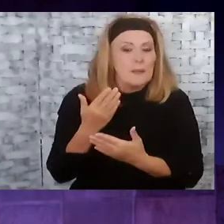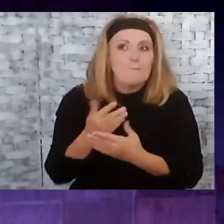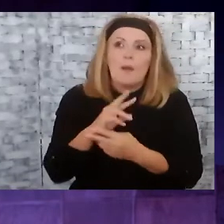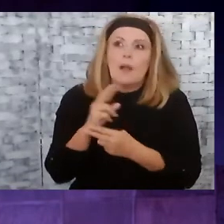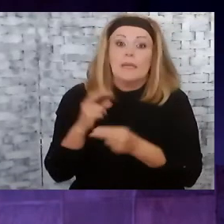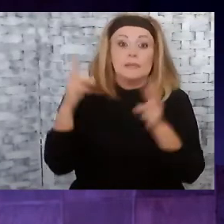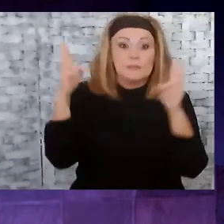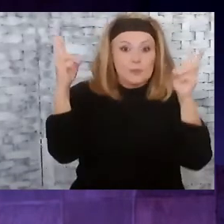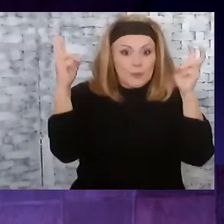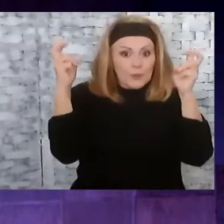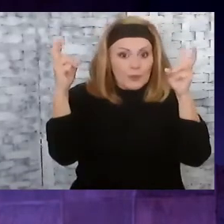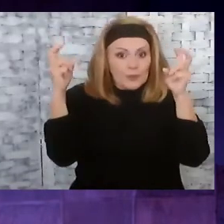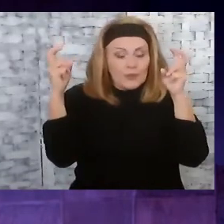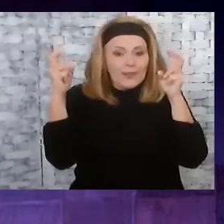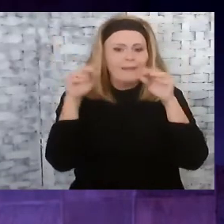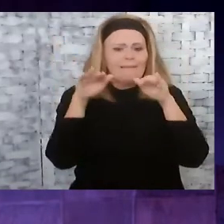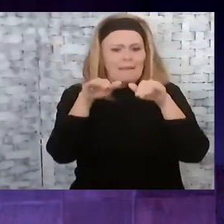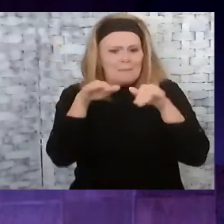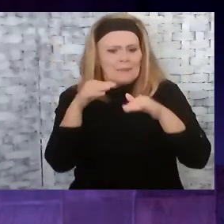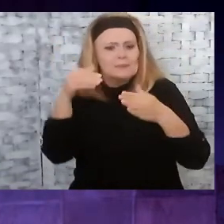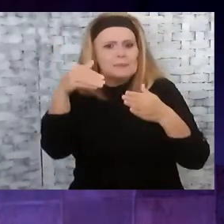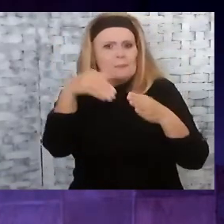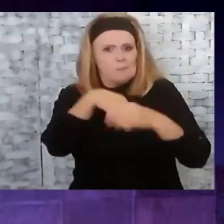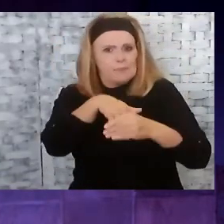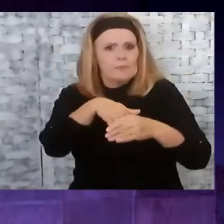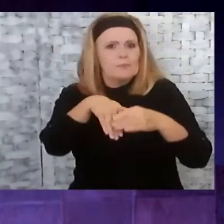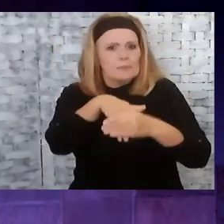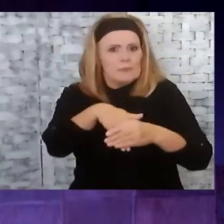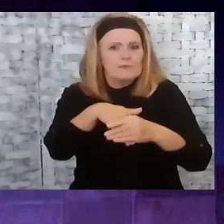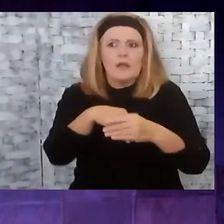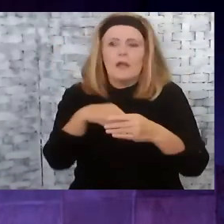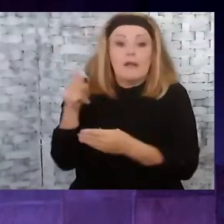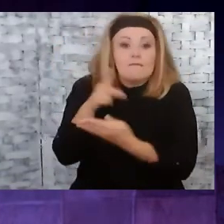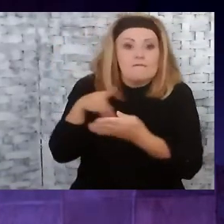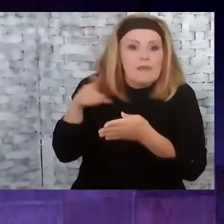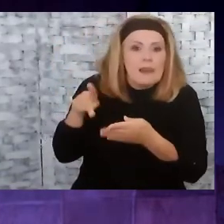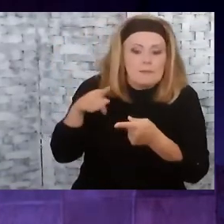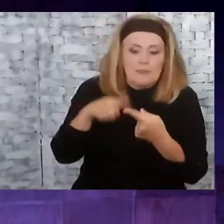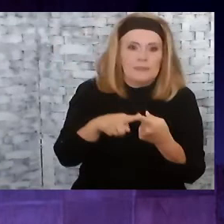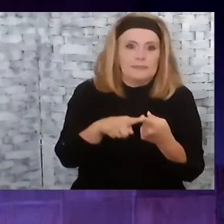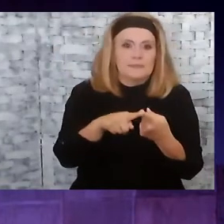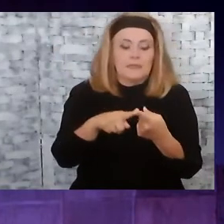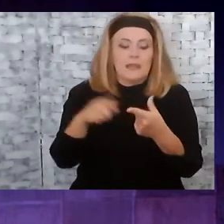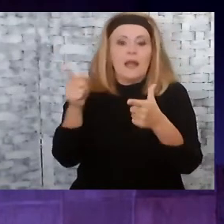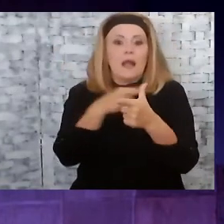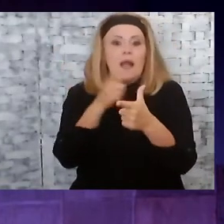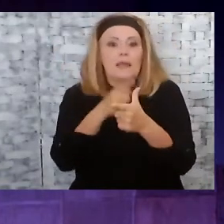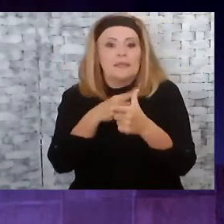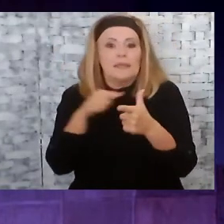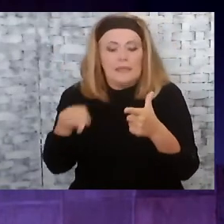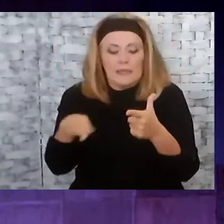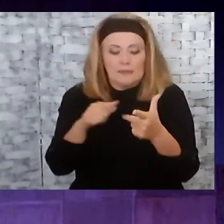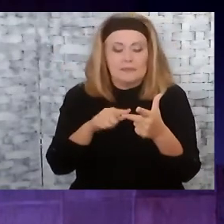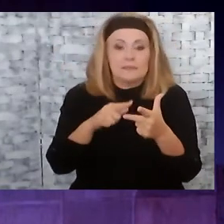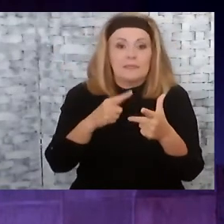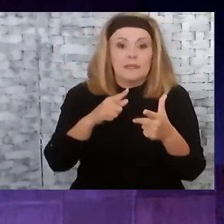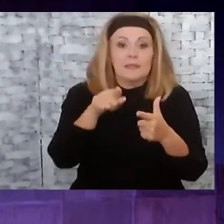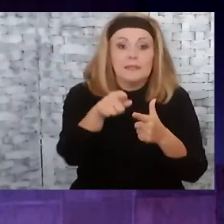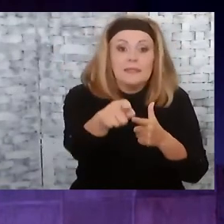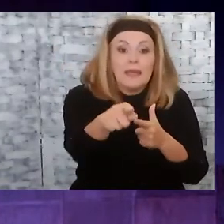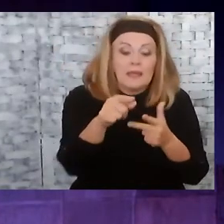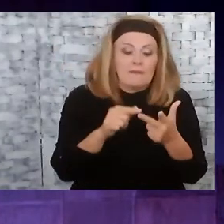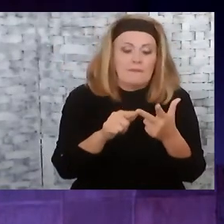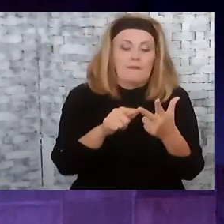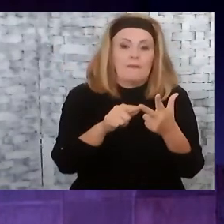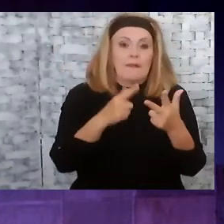unieke rolspelers nodig. 'N Filippus, 'n Andreas, jy en